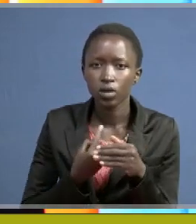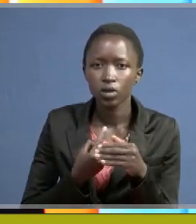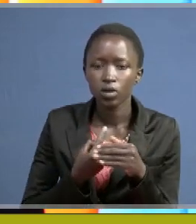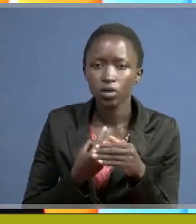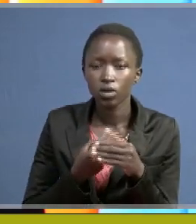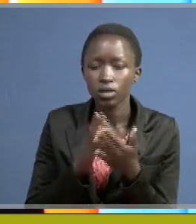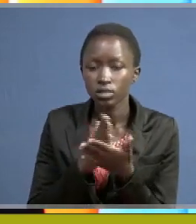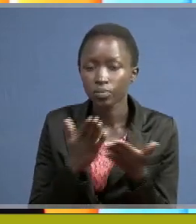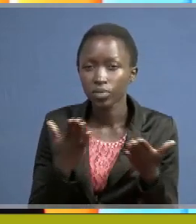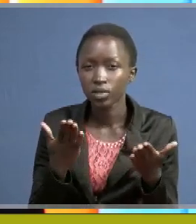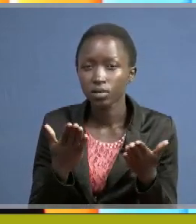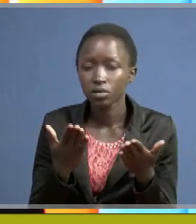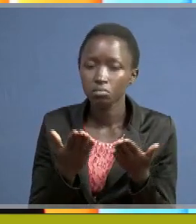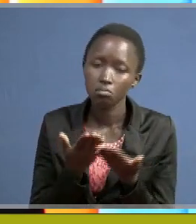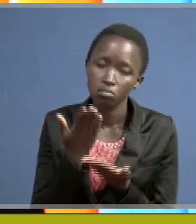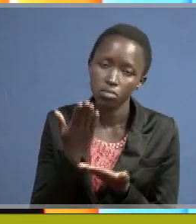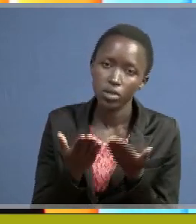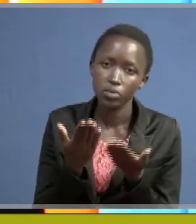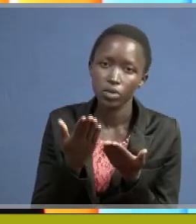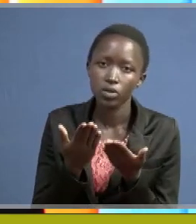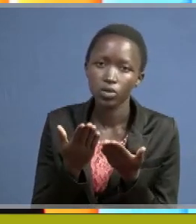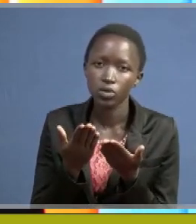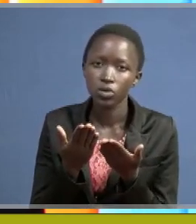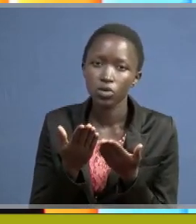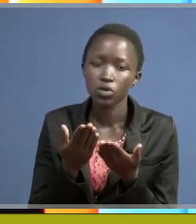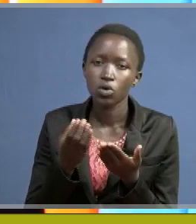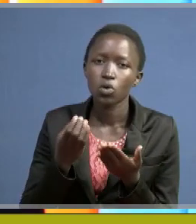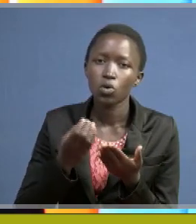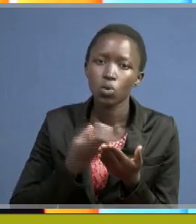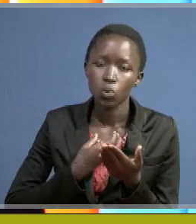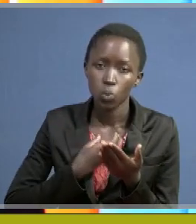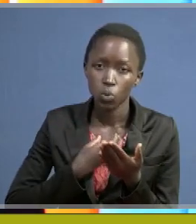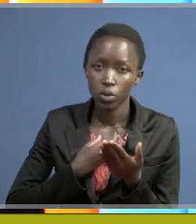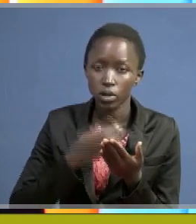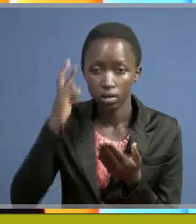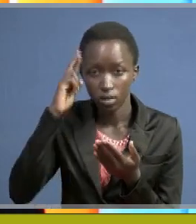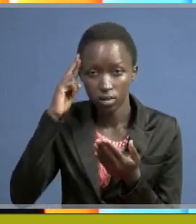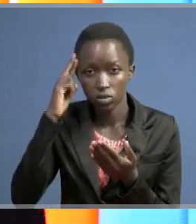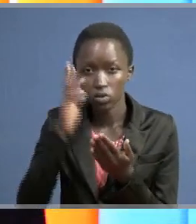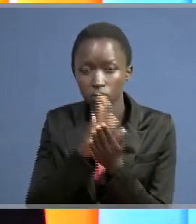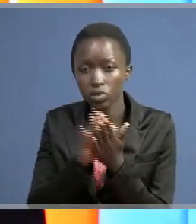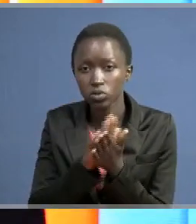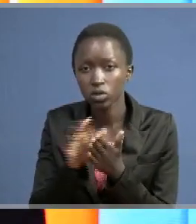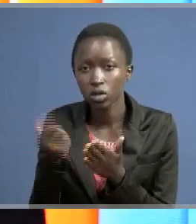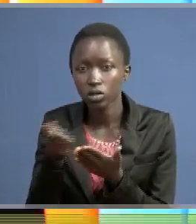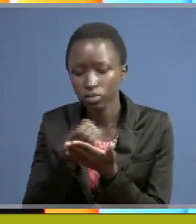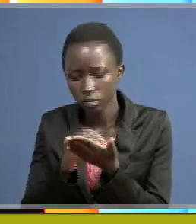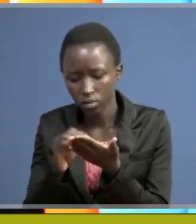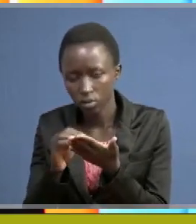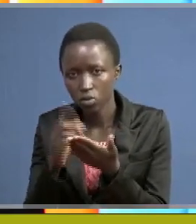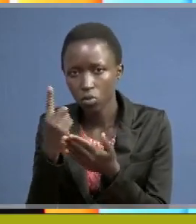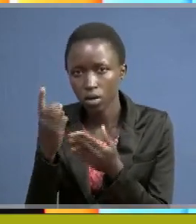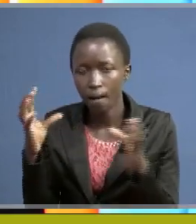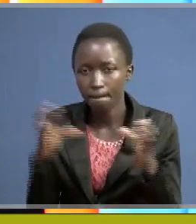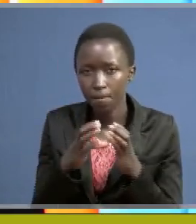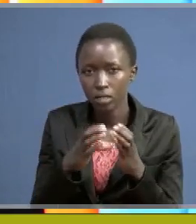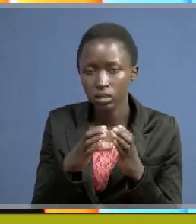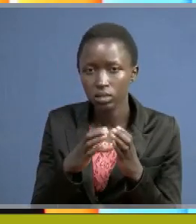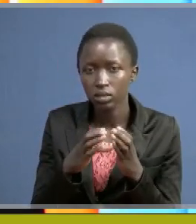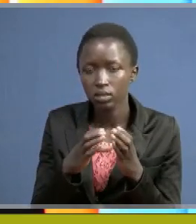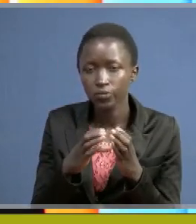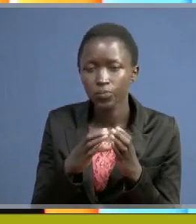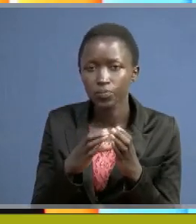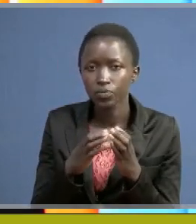with the matter either on their own initiative or based on an application by one of the parties. And